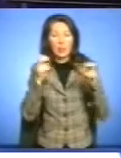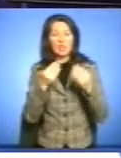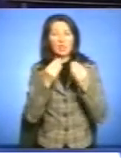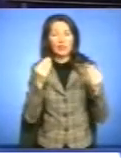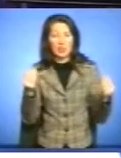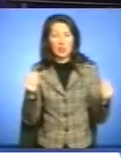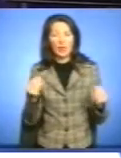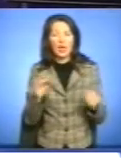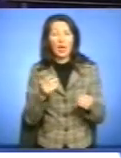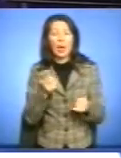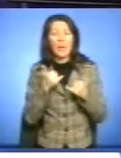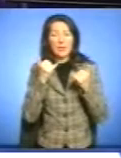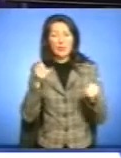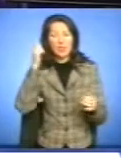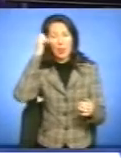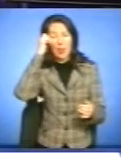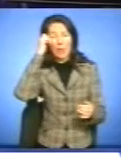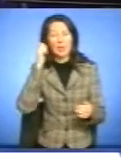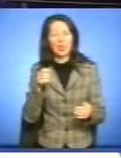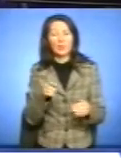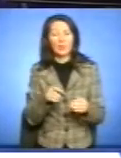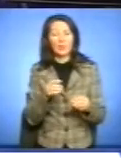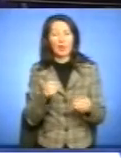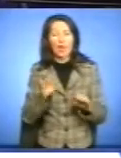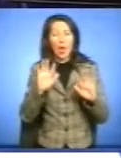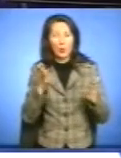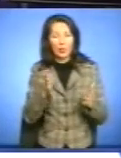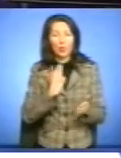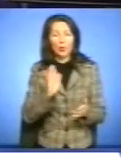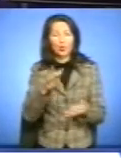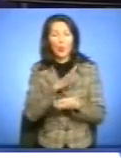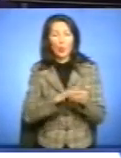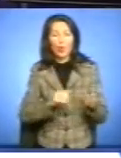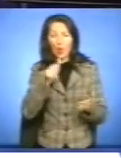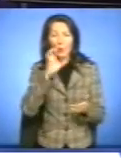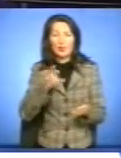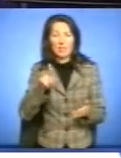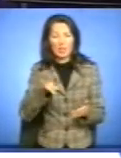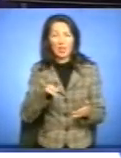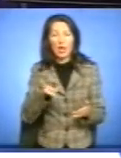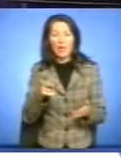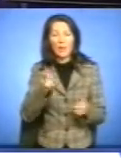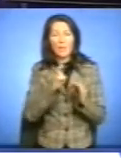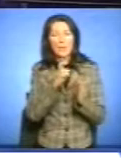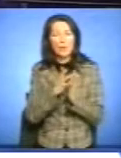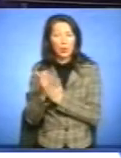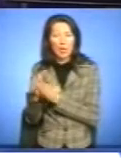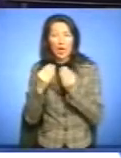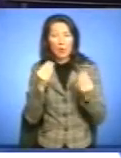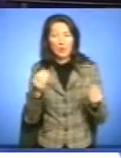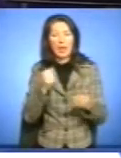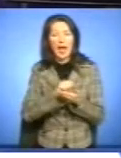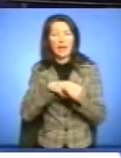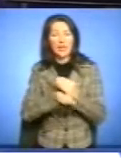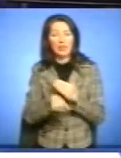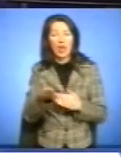історії УНР та ЗУНР, діятимуть впродовж січня в бібліотеках, музеях та архівах краю. І продовжуємо тему «Україна